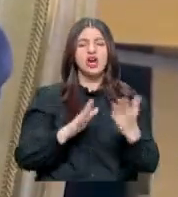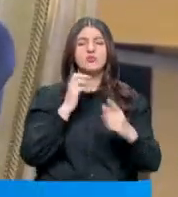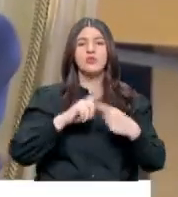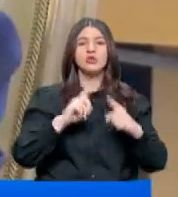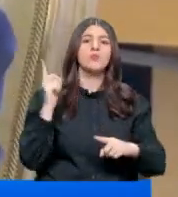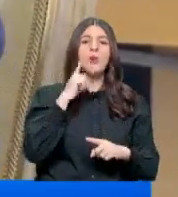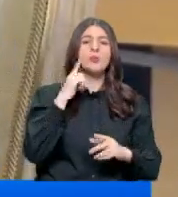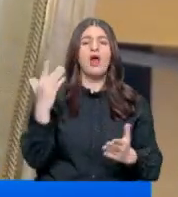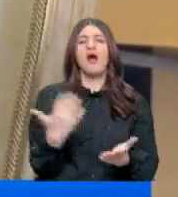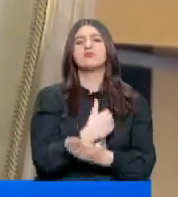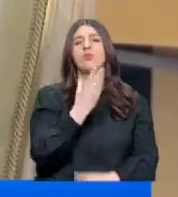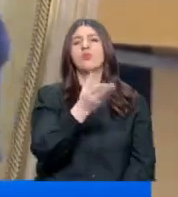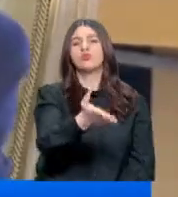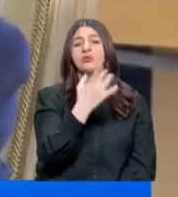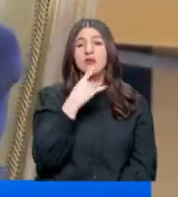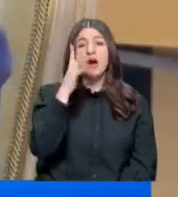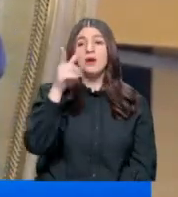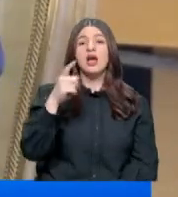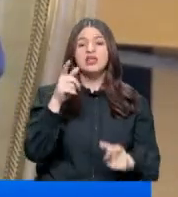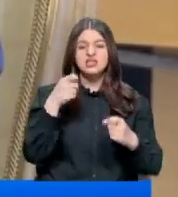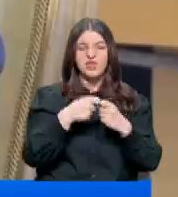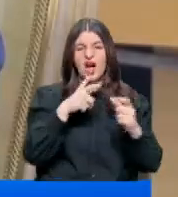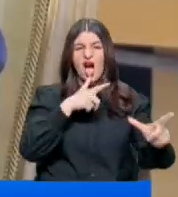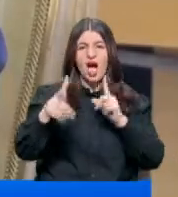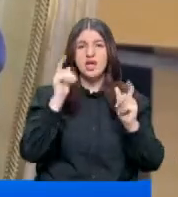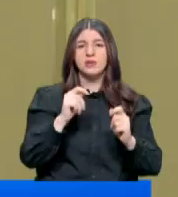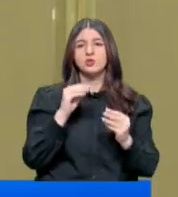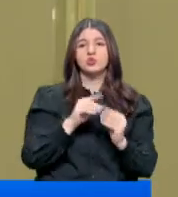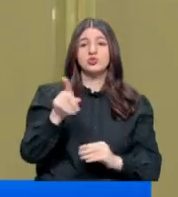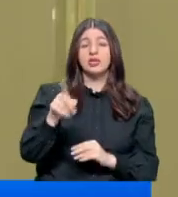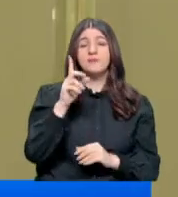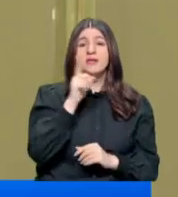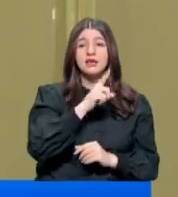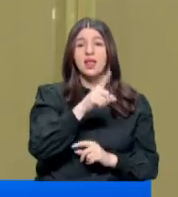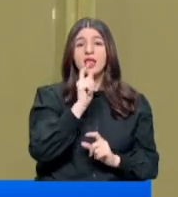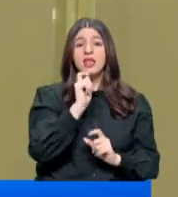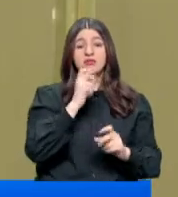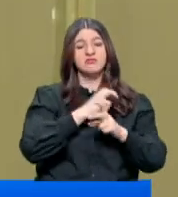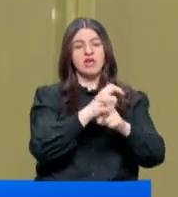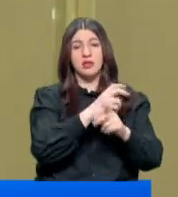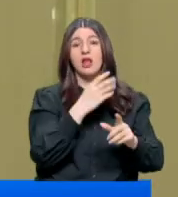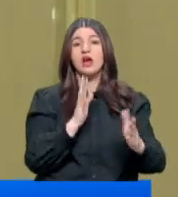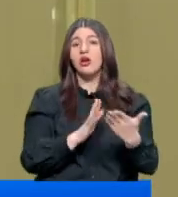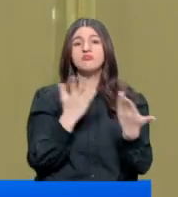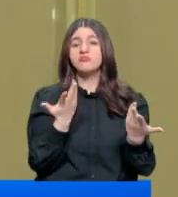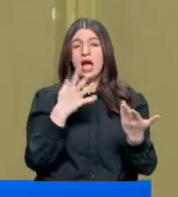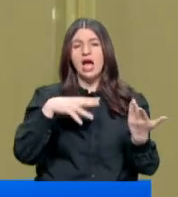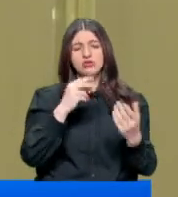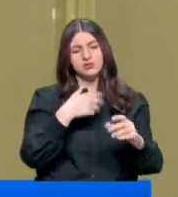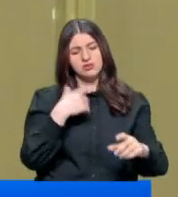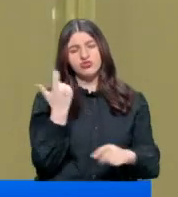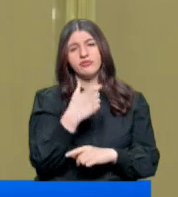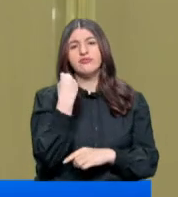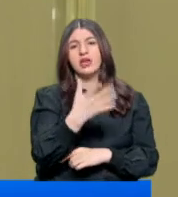politikalar popülerlik kazandı dedi. Amerika'yı savaş çığırtkanlığı yapmakla suçladı. İngiltere'nin yaptırım tehditlerine karşı her türlü